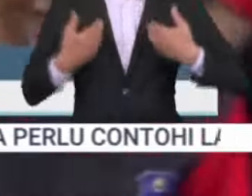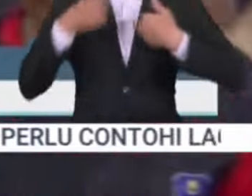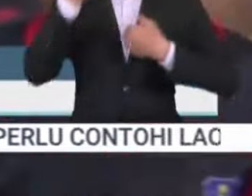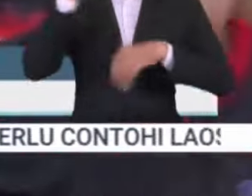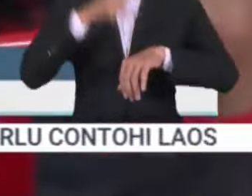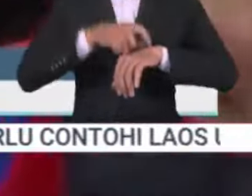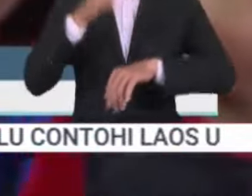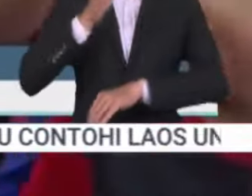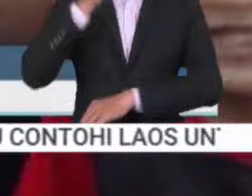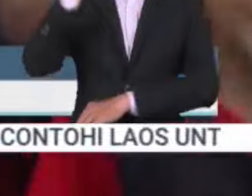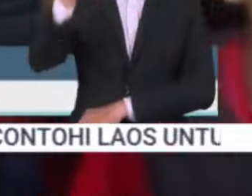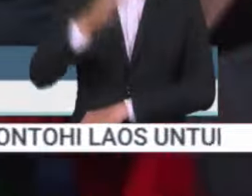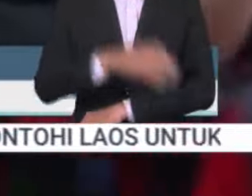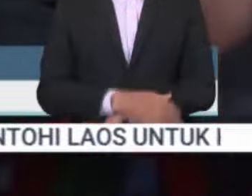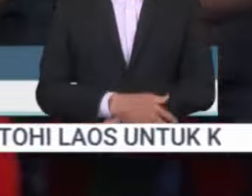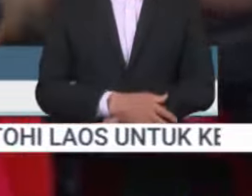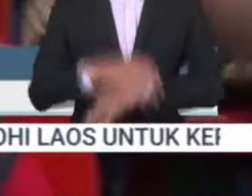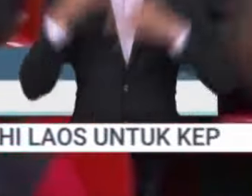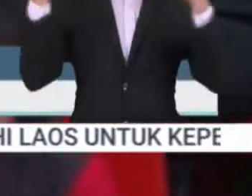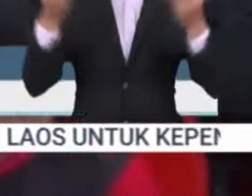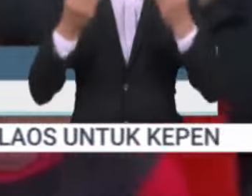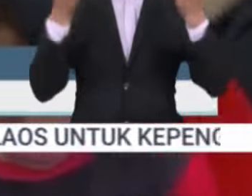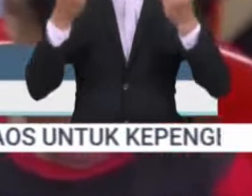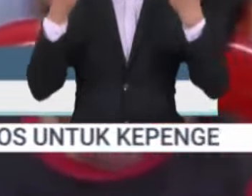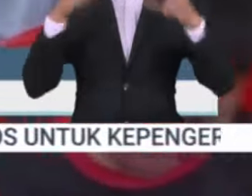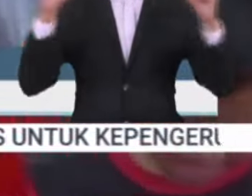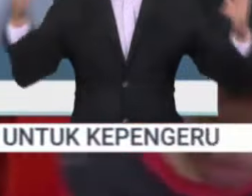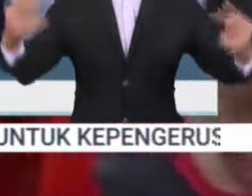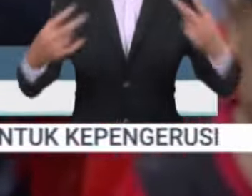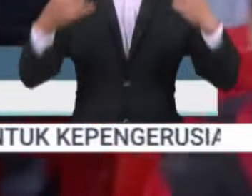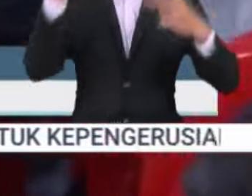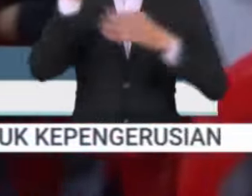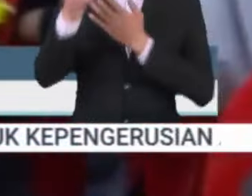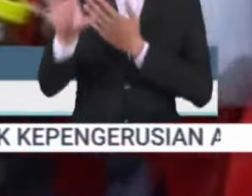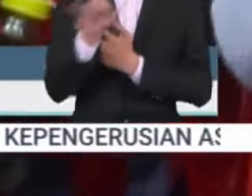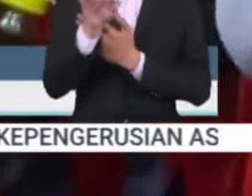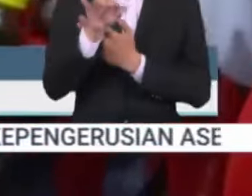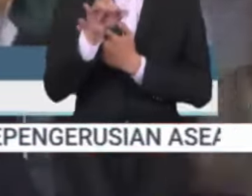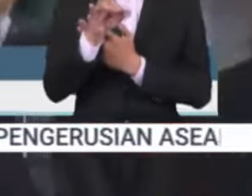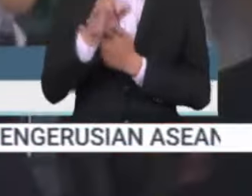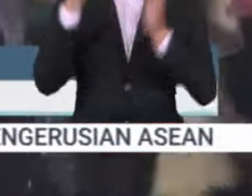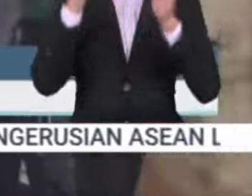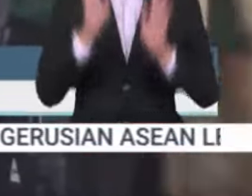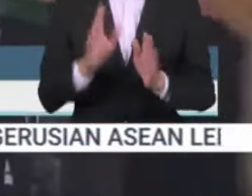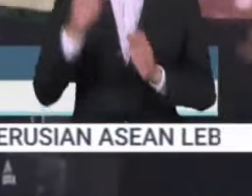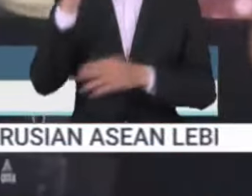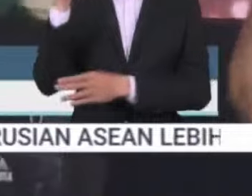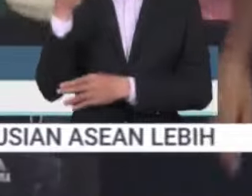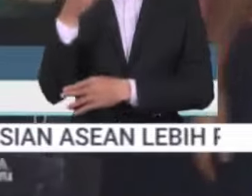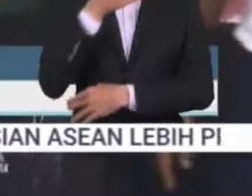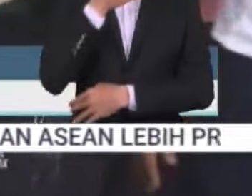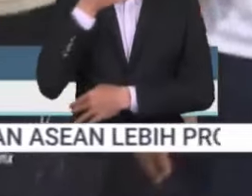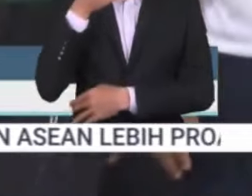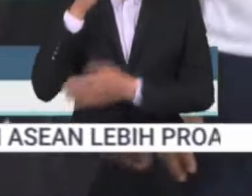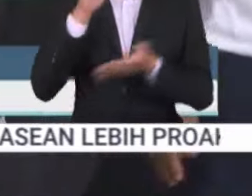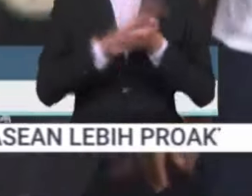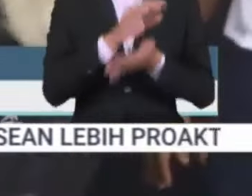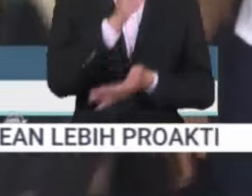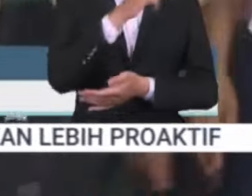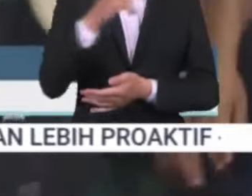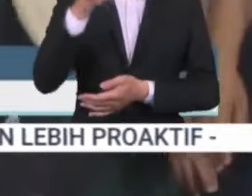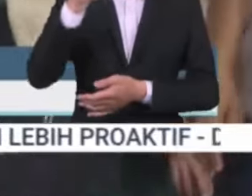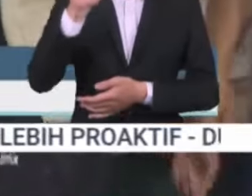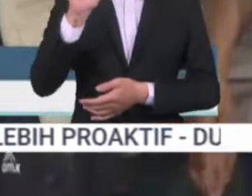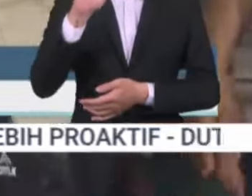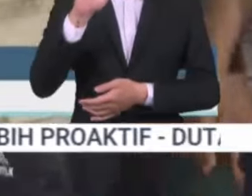masa akan datang. Majlis turut menyaksikan pelantikan Ranger Muda Hidupan Liar WJR Sekolah Kebangsaan